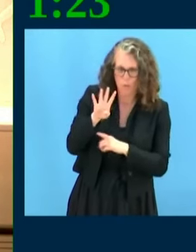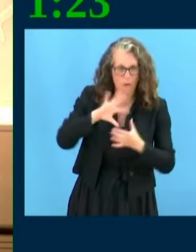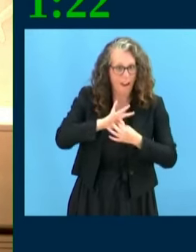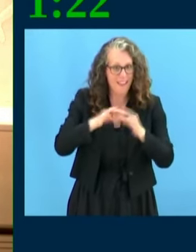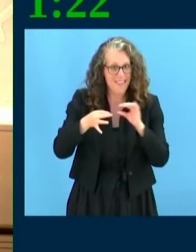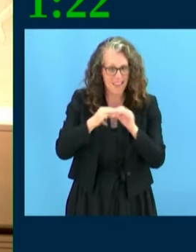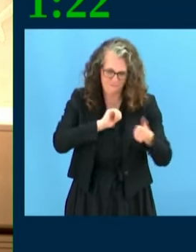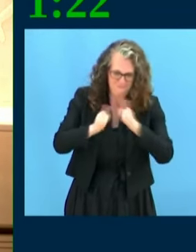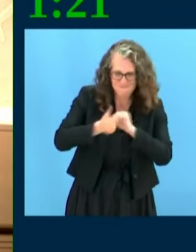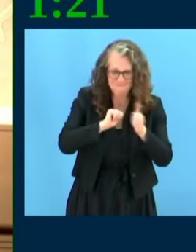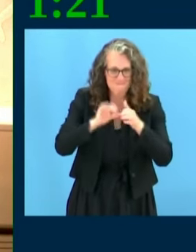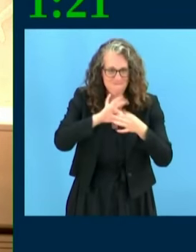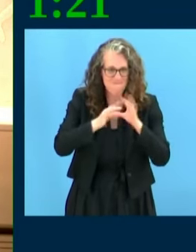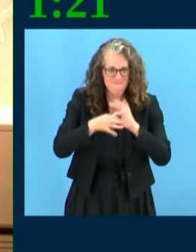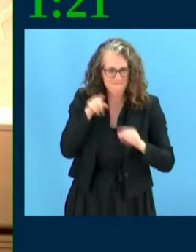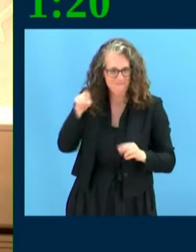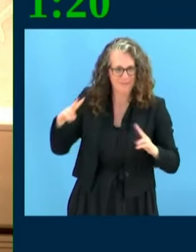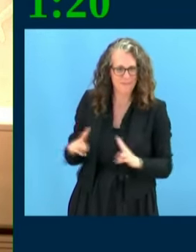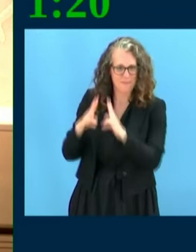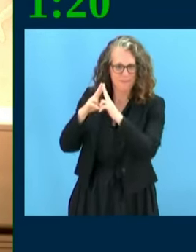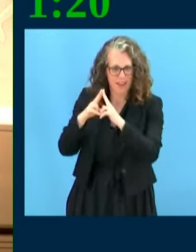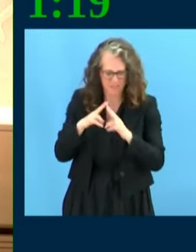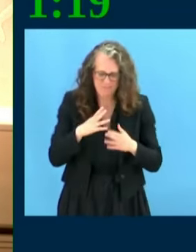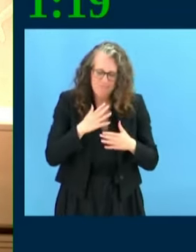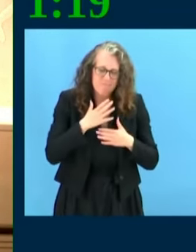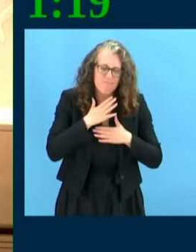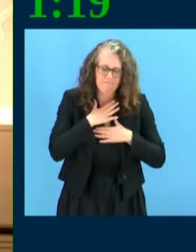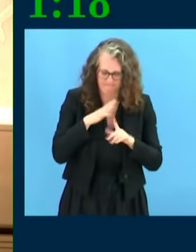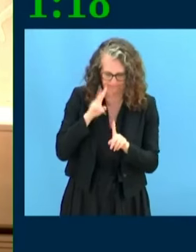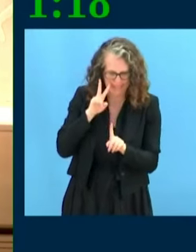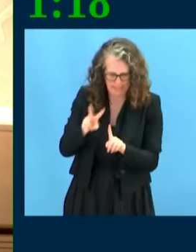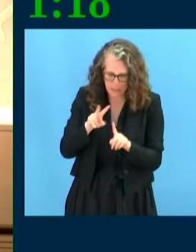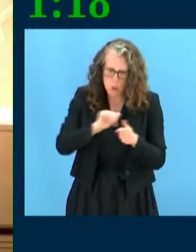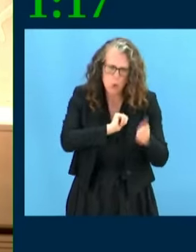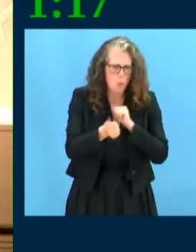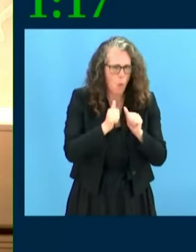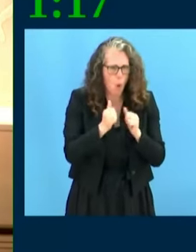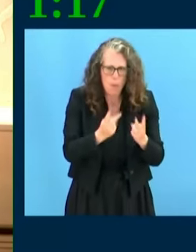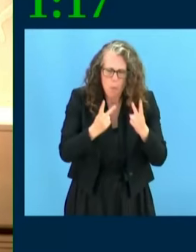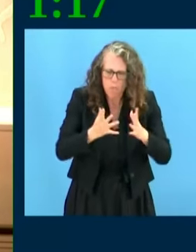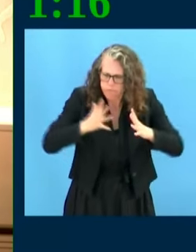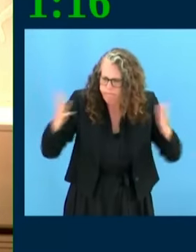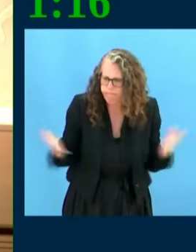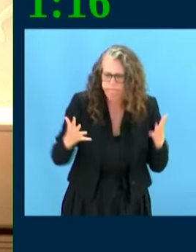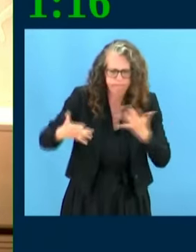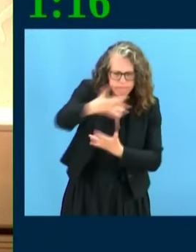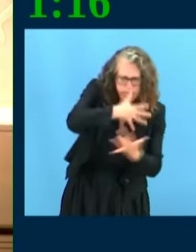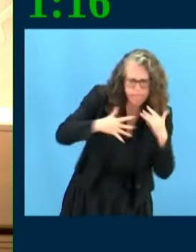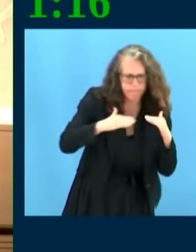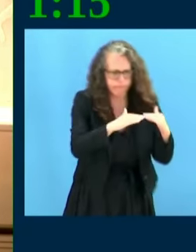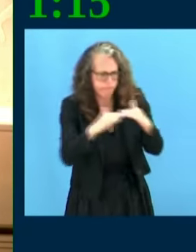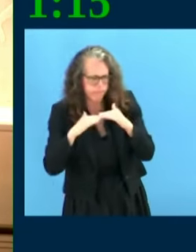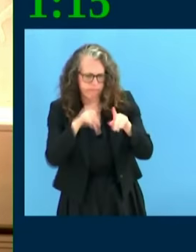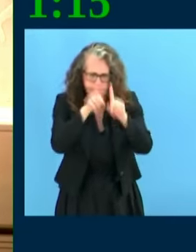основными ответами и речами. Также присоединились к 23 совместным заявлениям. Были